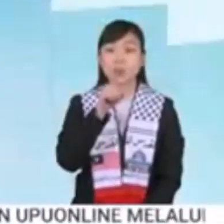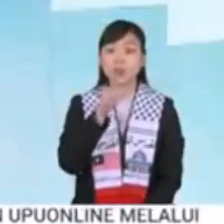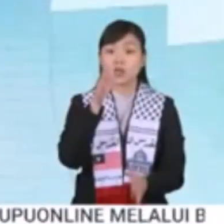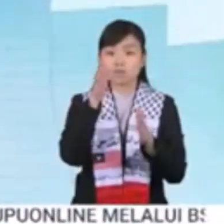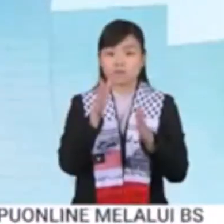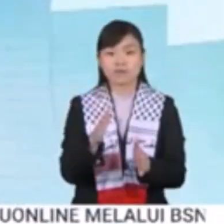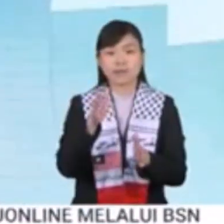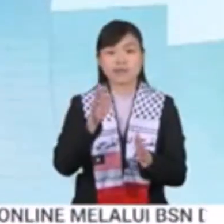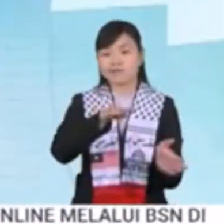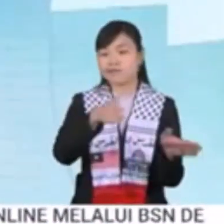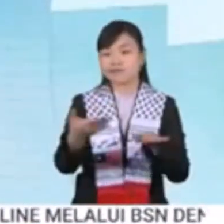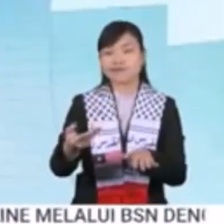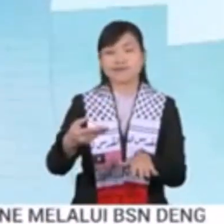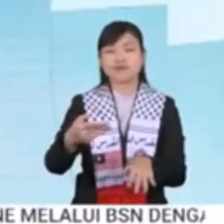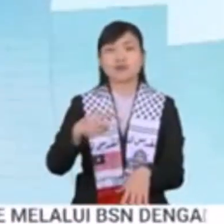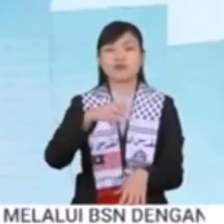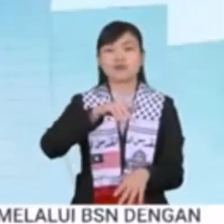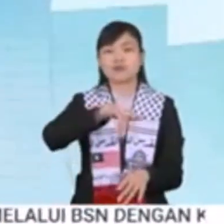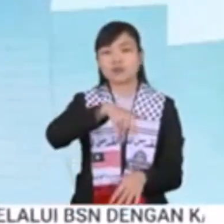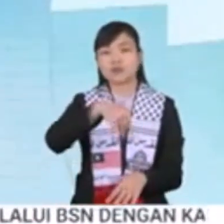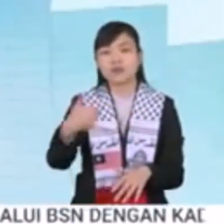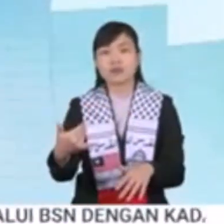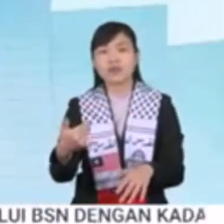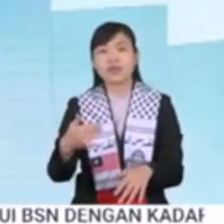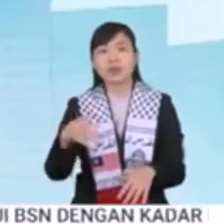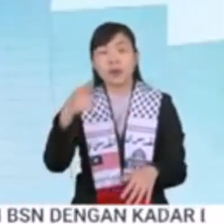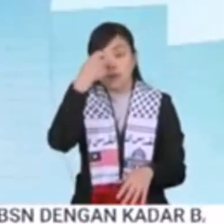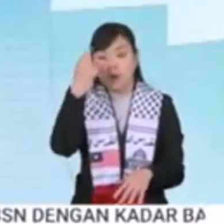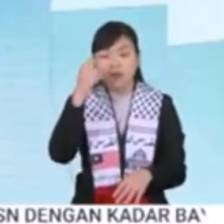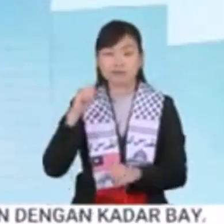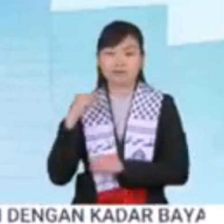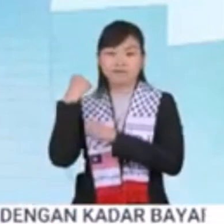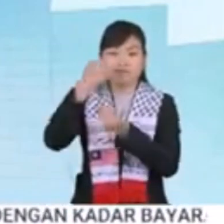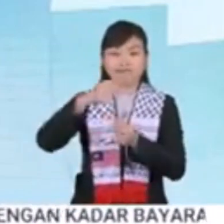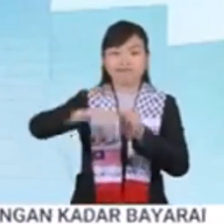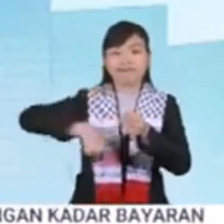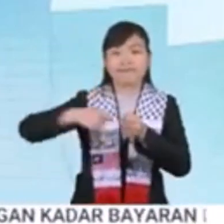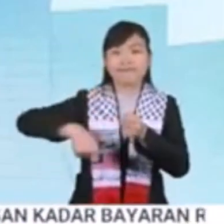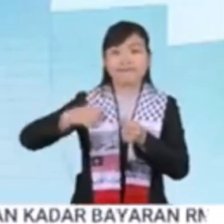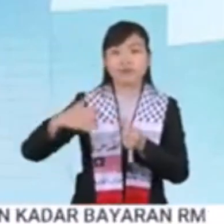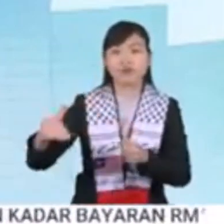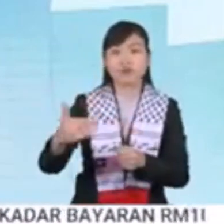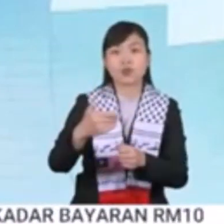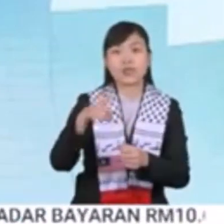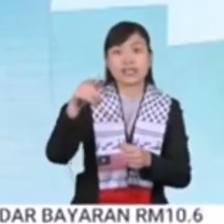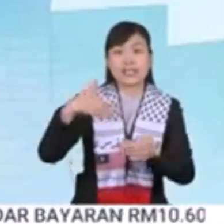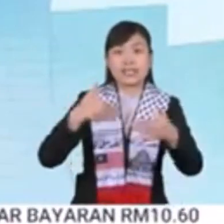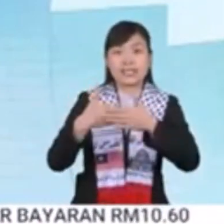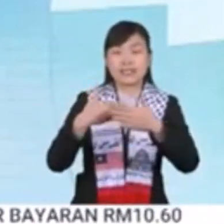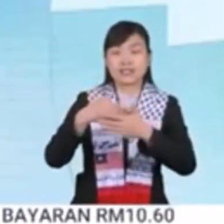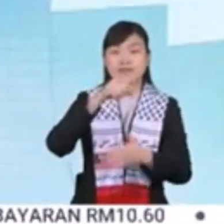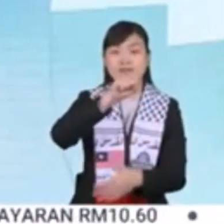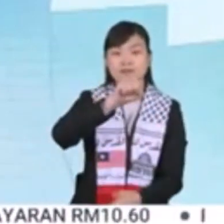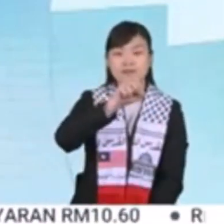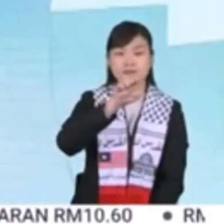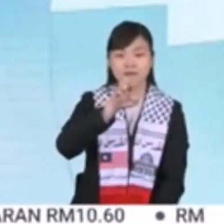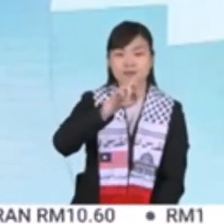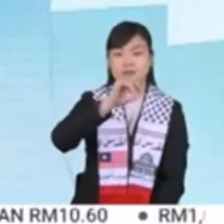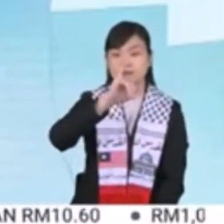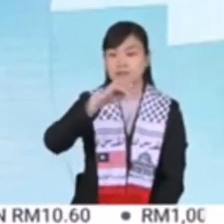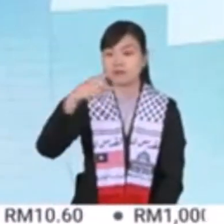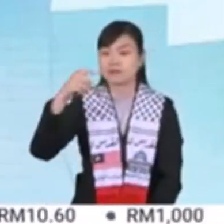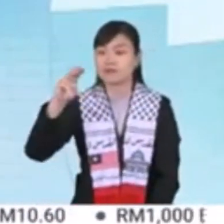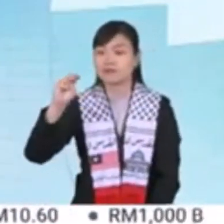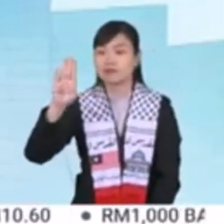seorang lagi mangsa yang dihanyutkan arus deras ketika menjala ikan di anak sungai berhampiran Jalan kp4 Palang bilan kota perdana